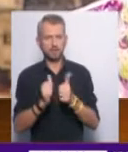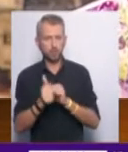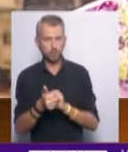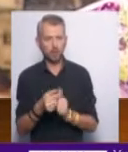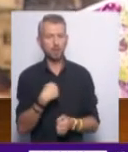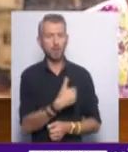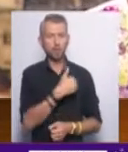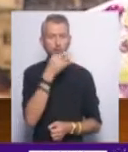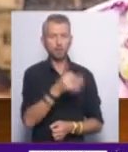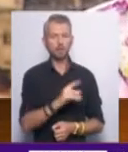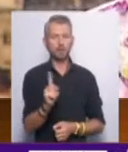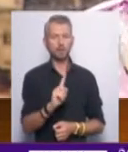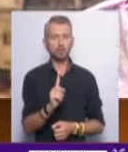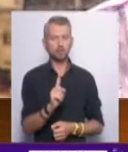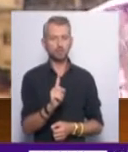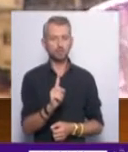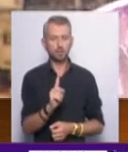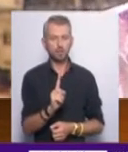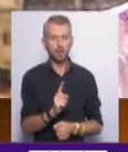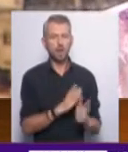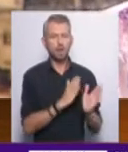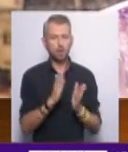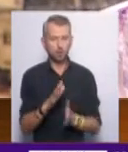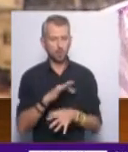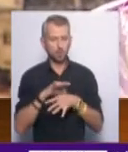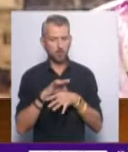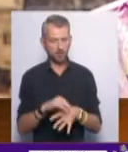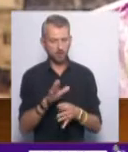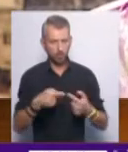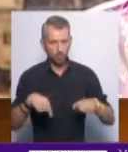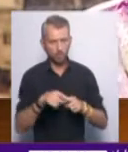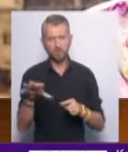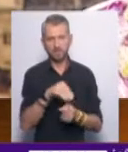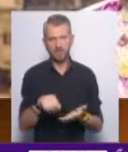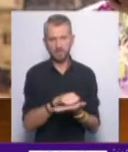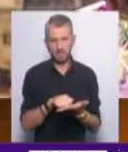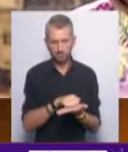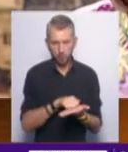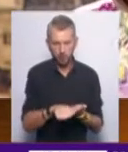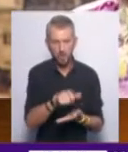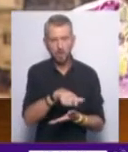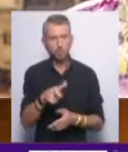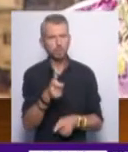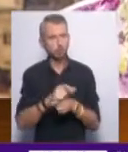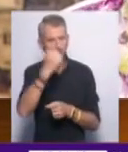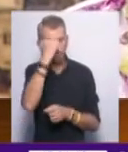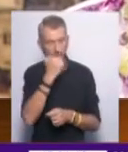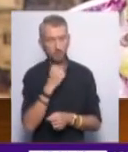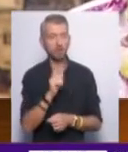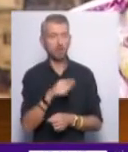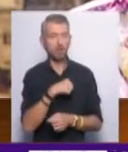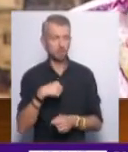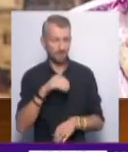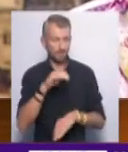хочу сказати, що ми там порядок навели в окрузі, все заасфальтували, і люди дуже вдячні, але ж сам